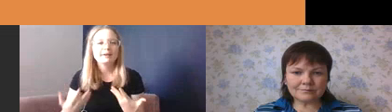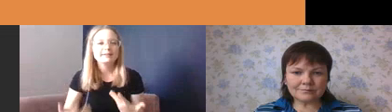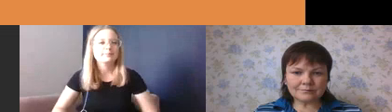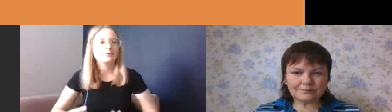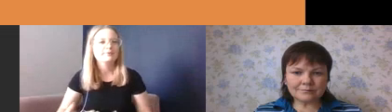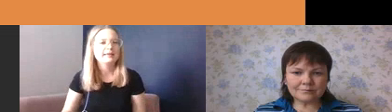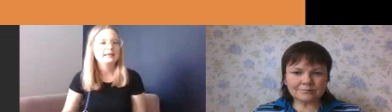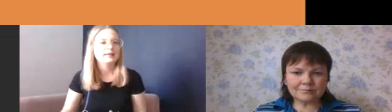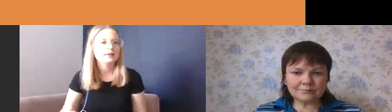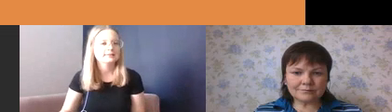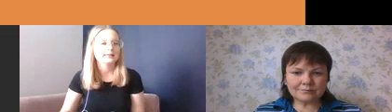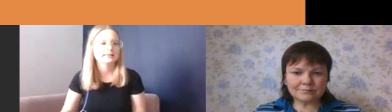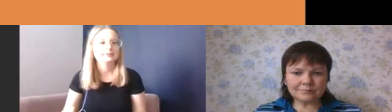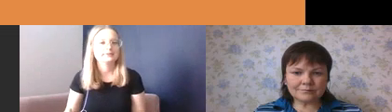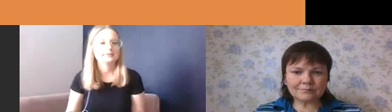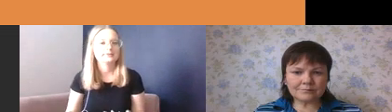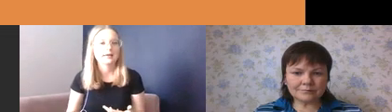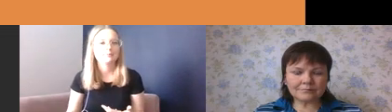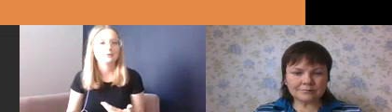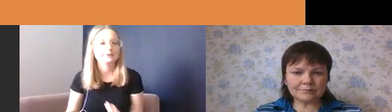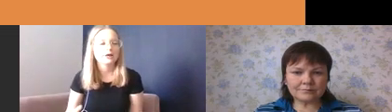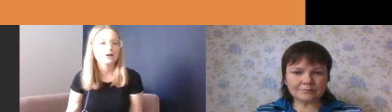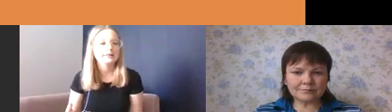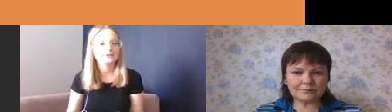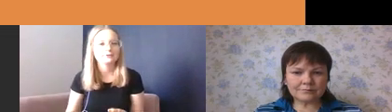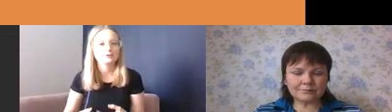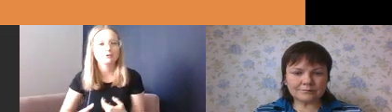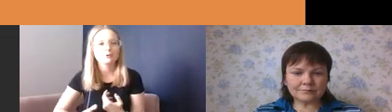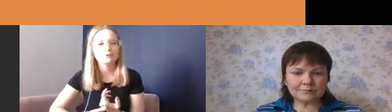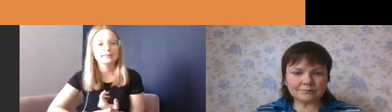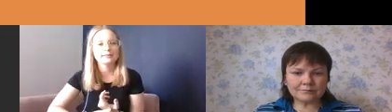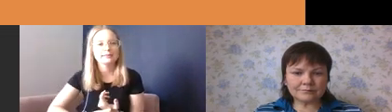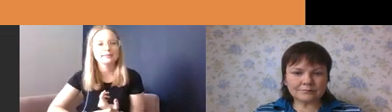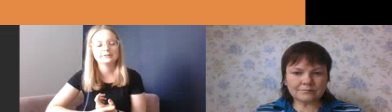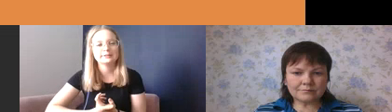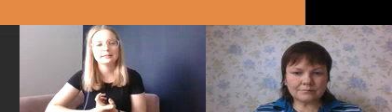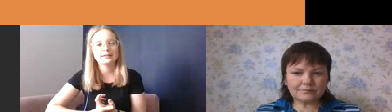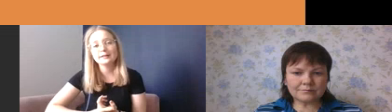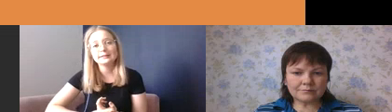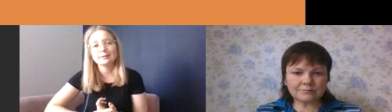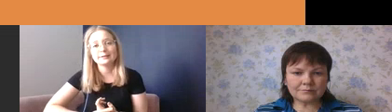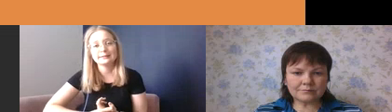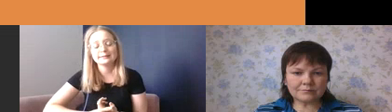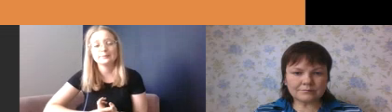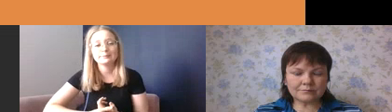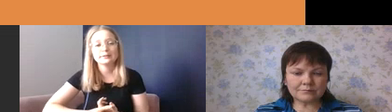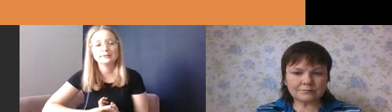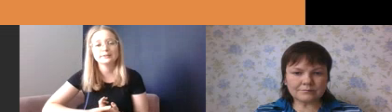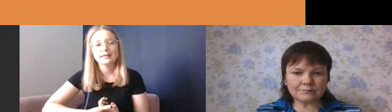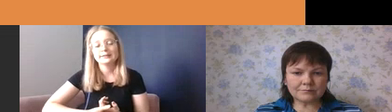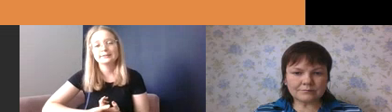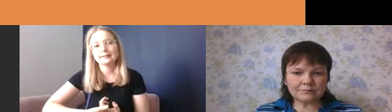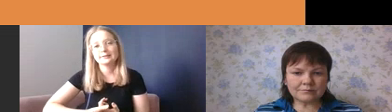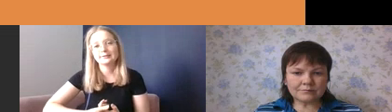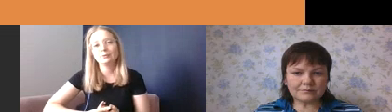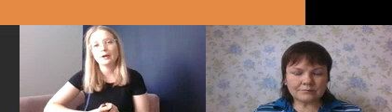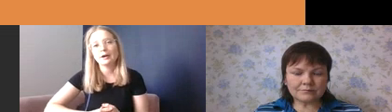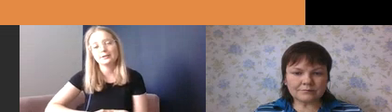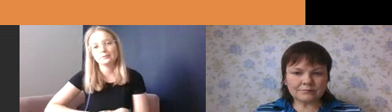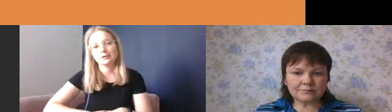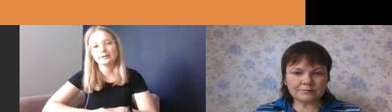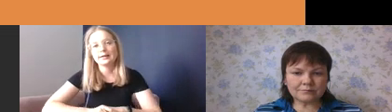noh, ametite profiile lahti seletavad siis portaalid või süksed kogud, et üks on siis rajaleide ametite andmebaas ja